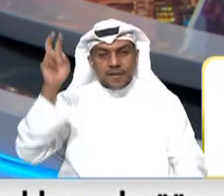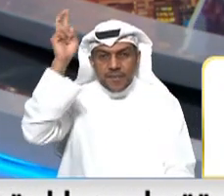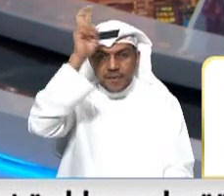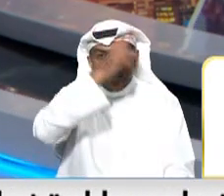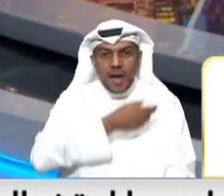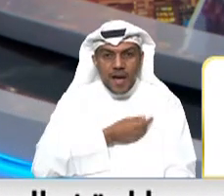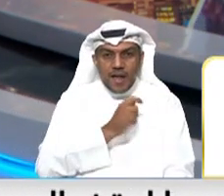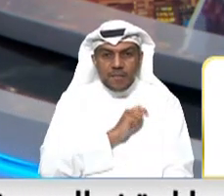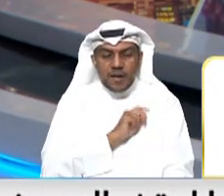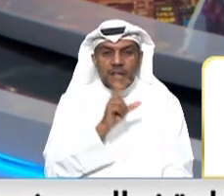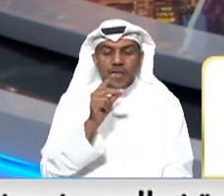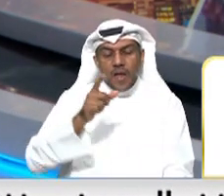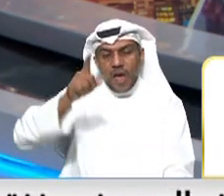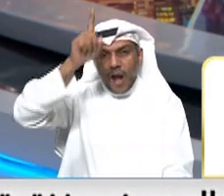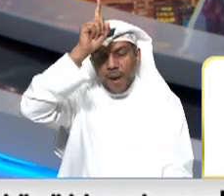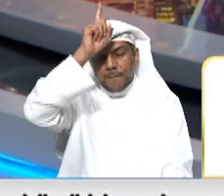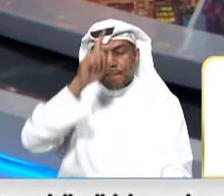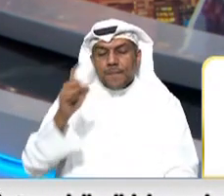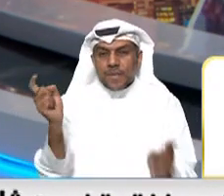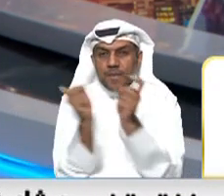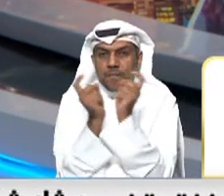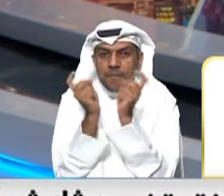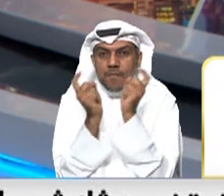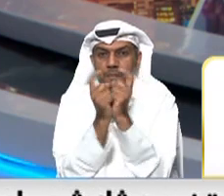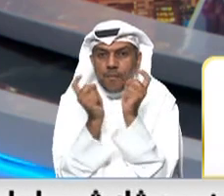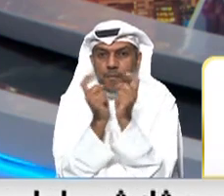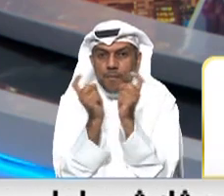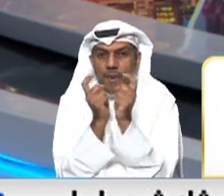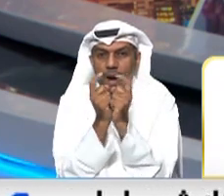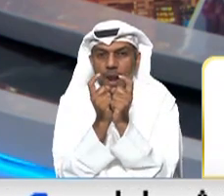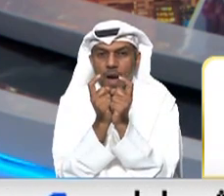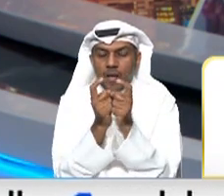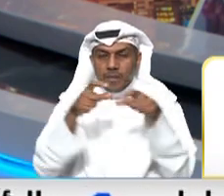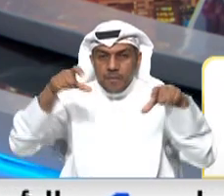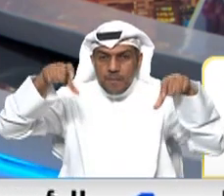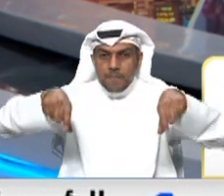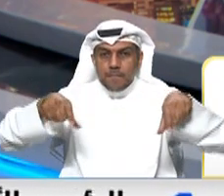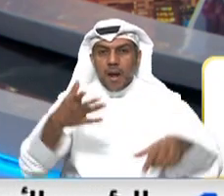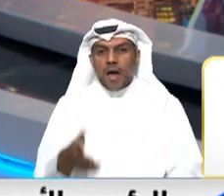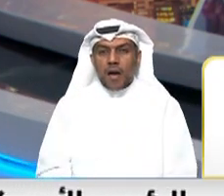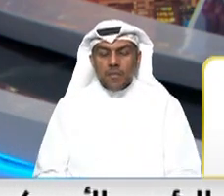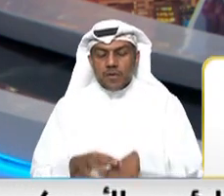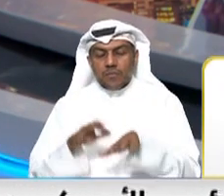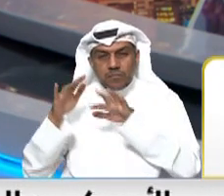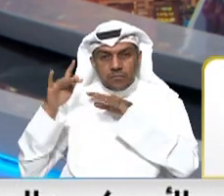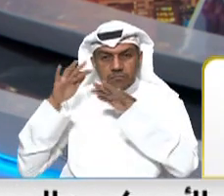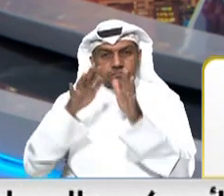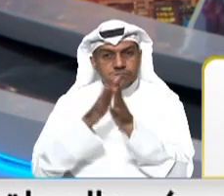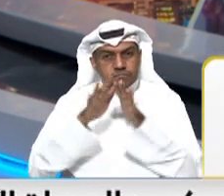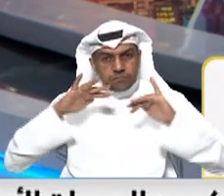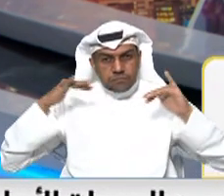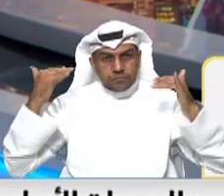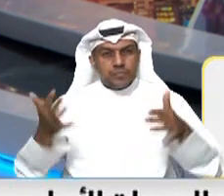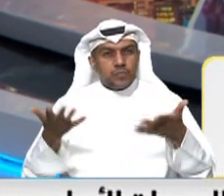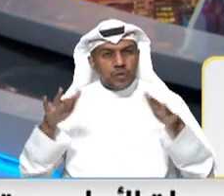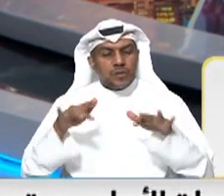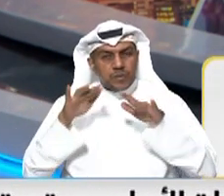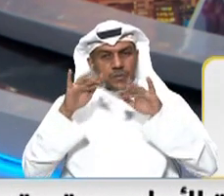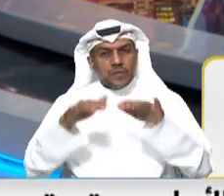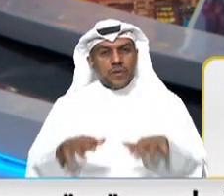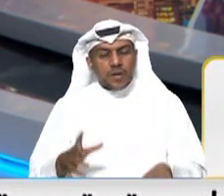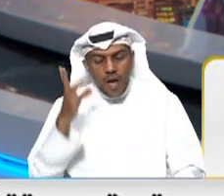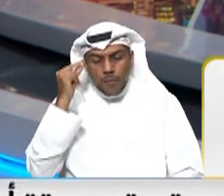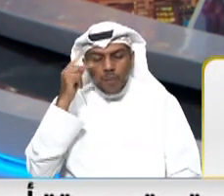الإسباني ونظيره بروسيا دورتموند الألماني، ويتواجد العديد من المشجعين حاليا في الحدث الأبرز في عالم